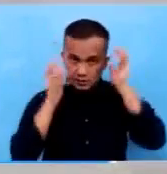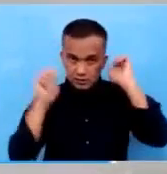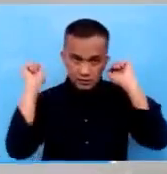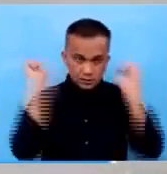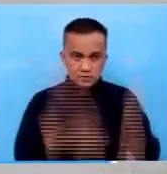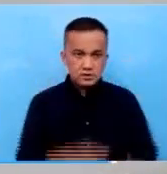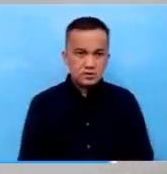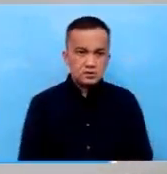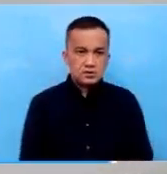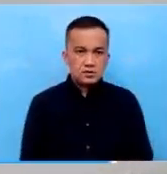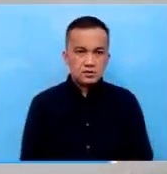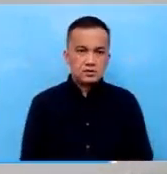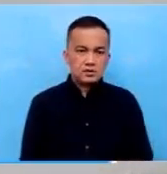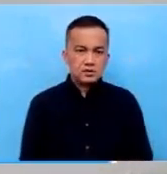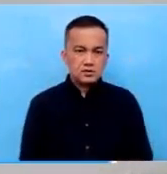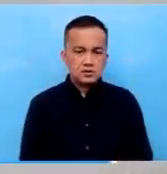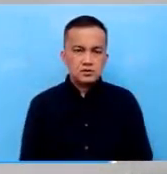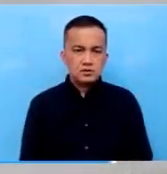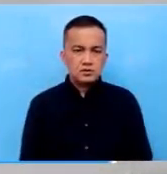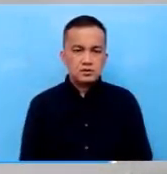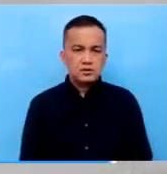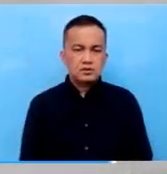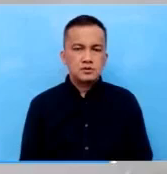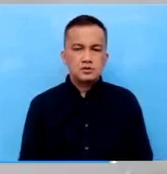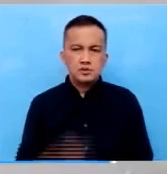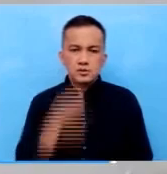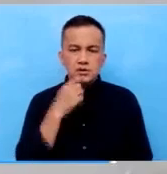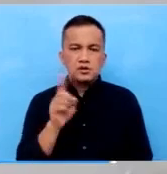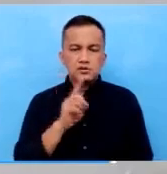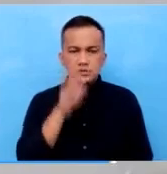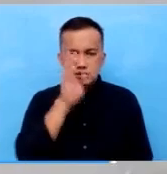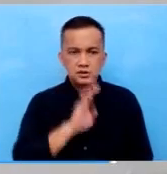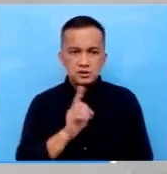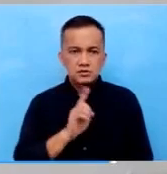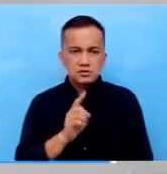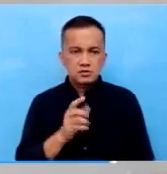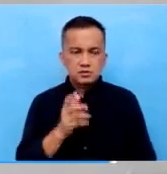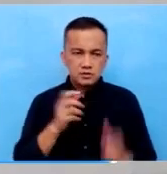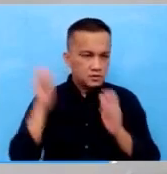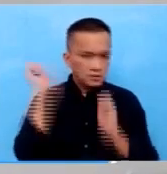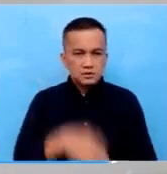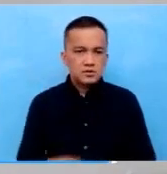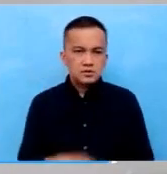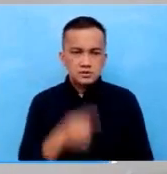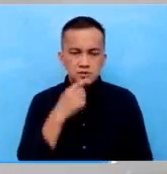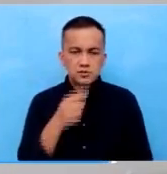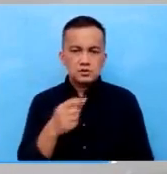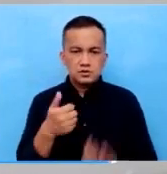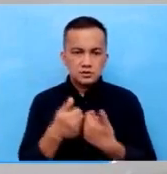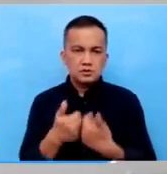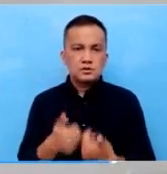Anong binato ko? Anong binato ko? So, sinabi ko sa kanya, yung helmet mo kasi sinasabi ng girlfriend mo,